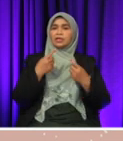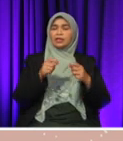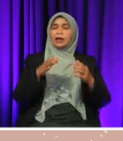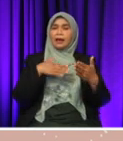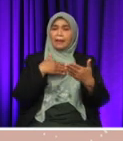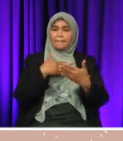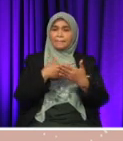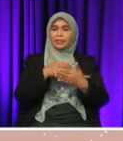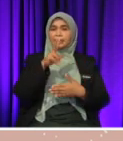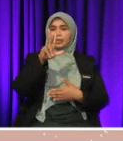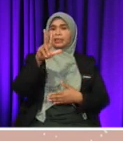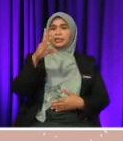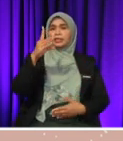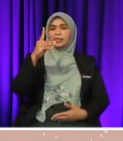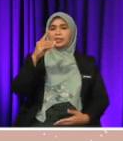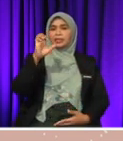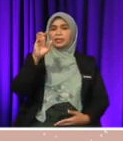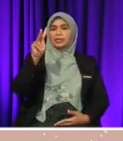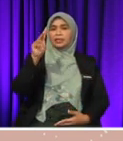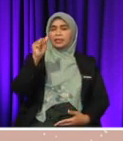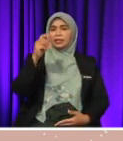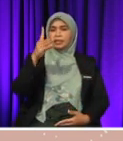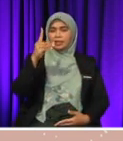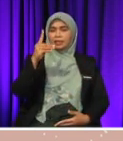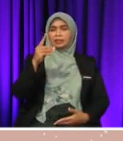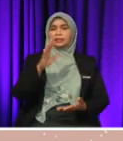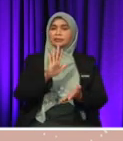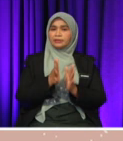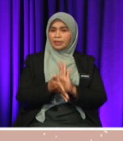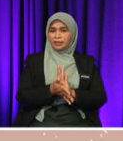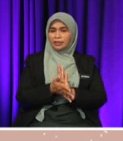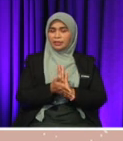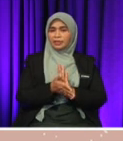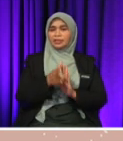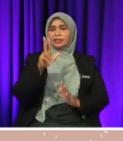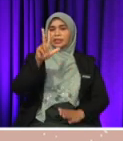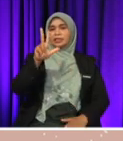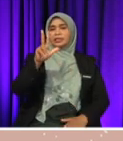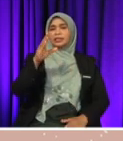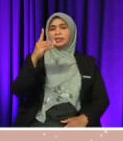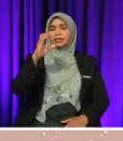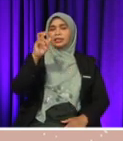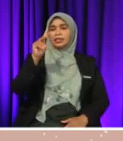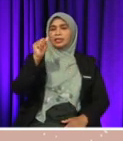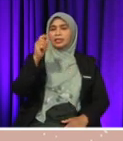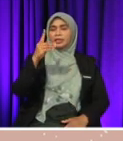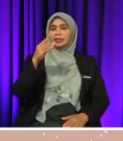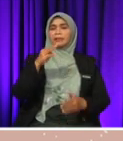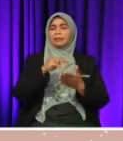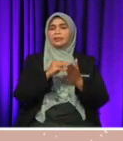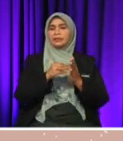hampir jadi kita boleh tafsirkan daripada bayi kepada maksud Namun demikian